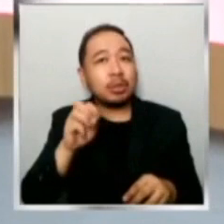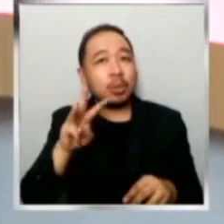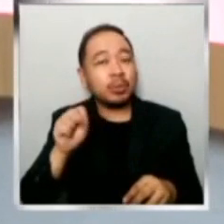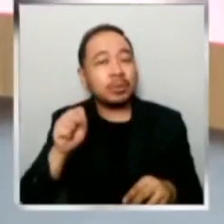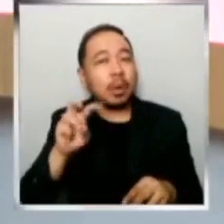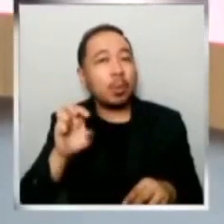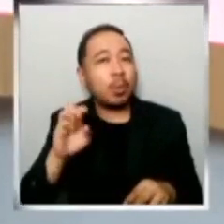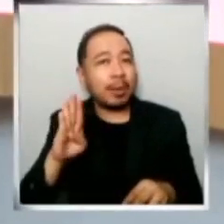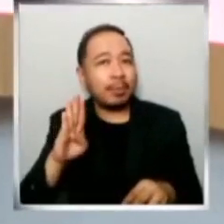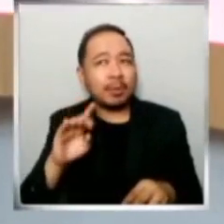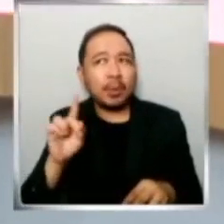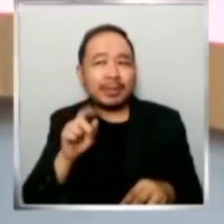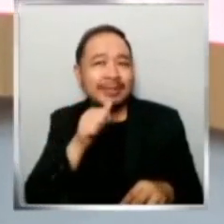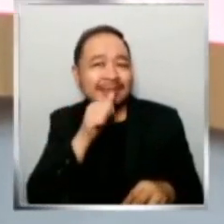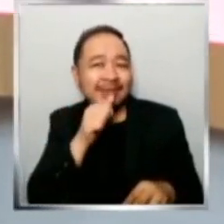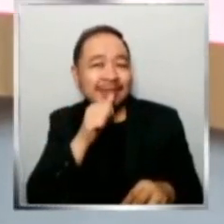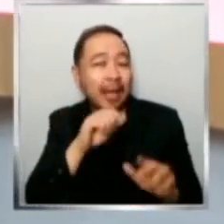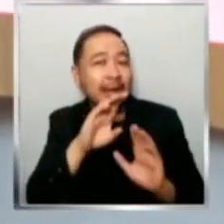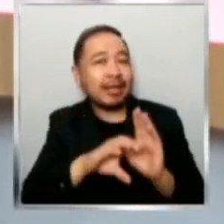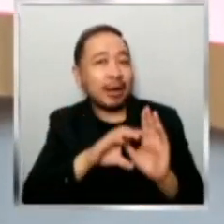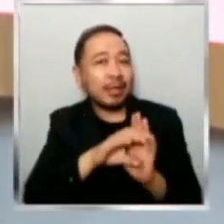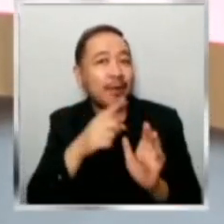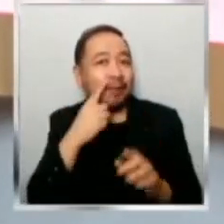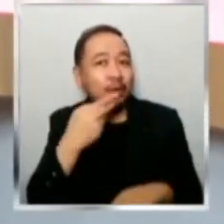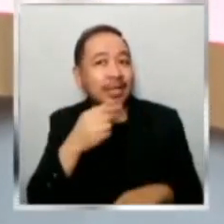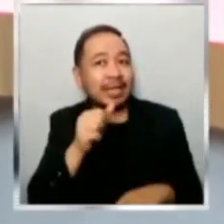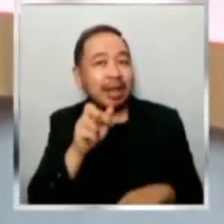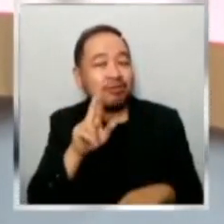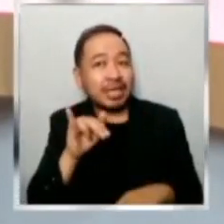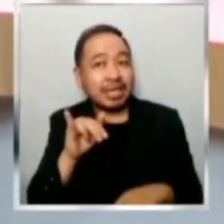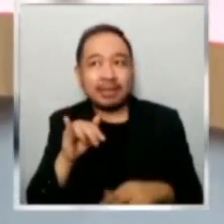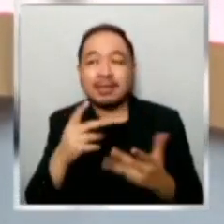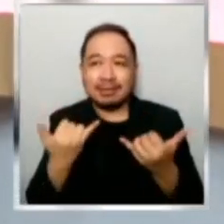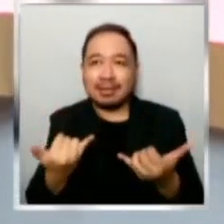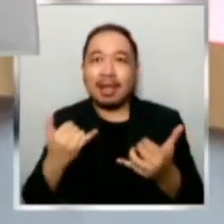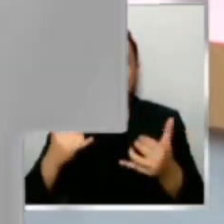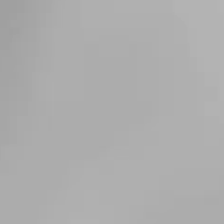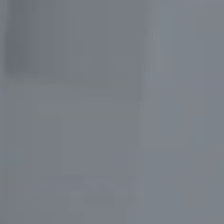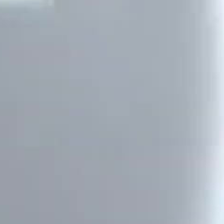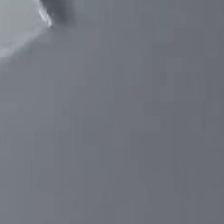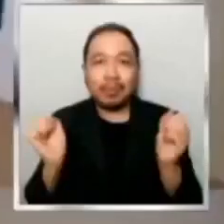sikreto ng karakter ni Hillary, nabisto na. Yan ang chika ni Aubrey Carampel.